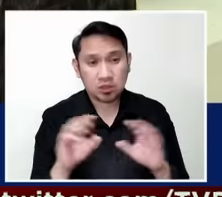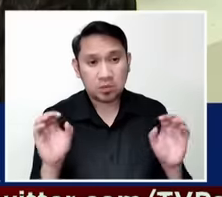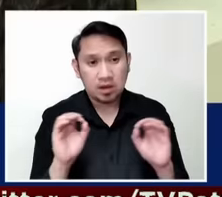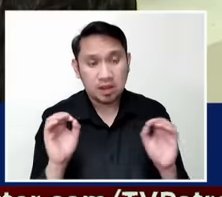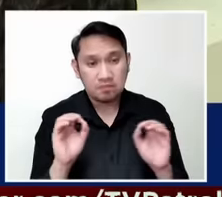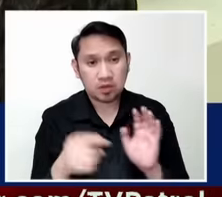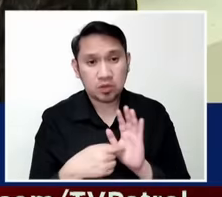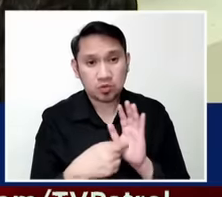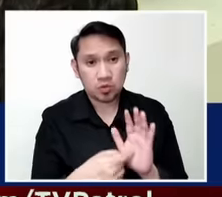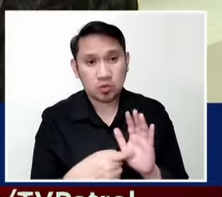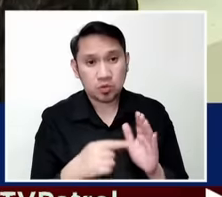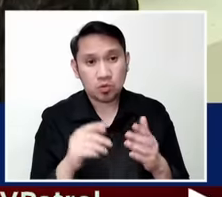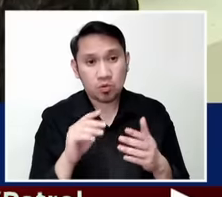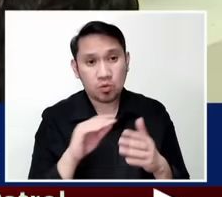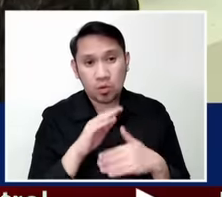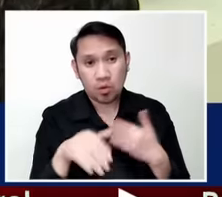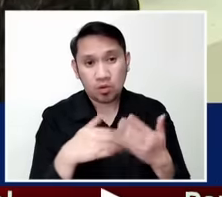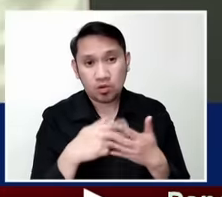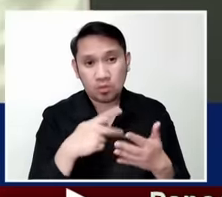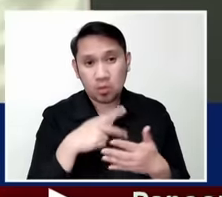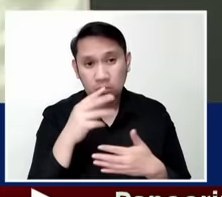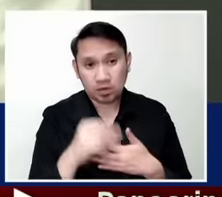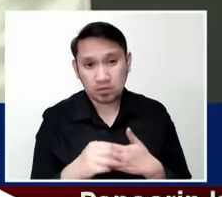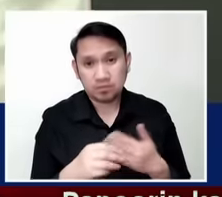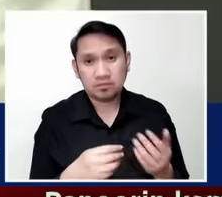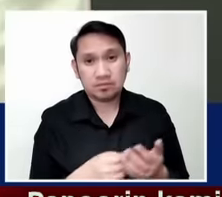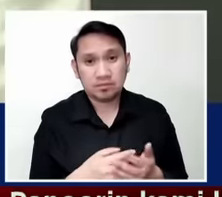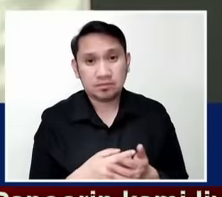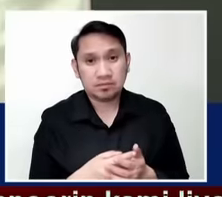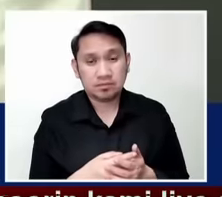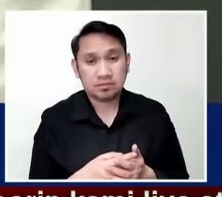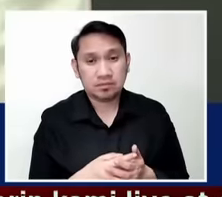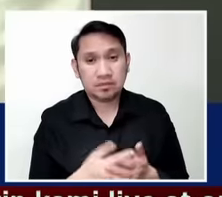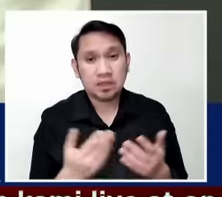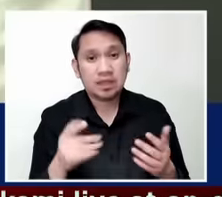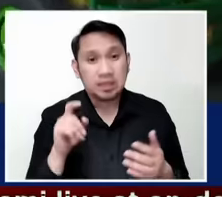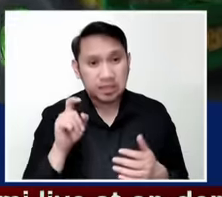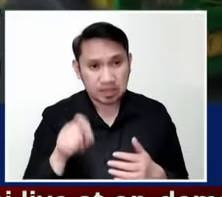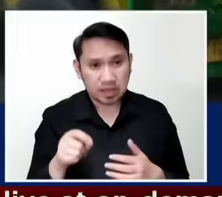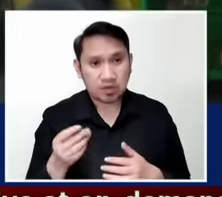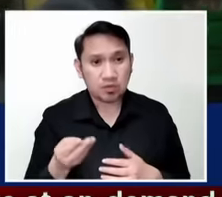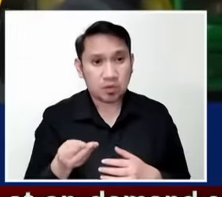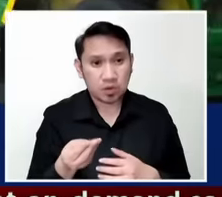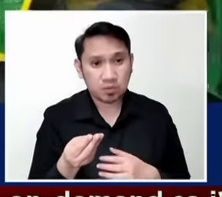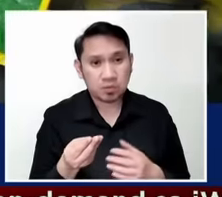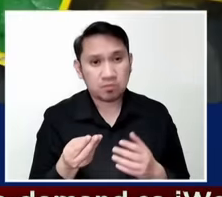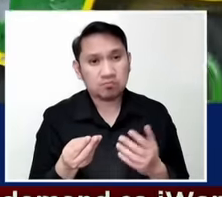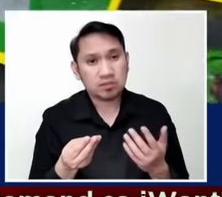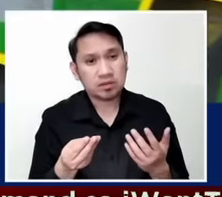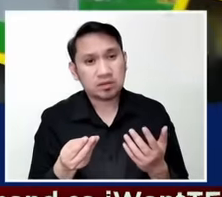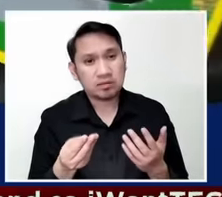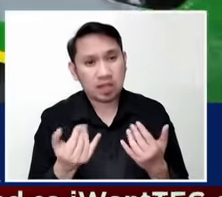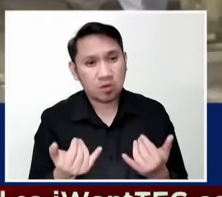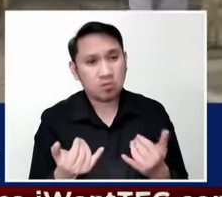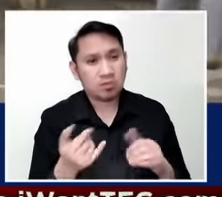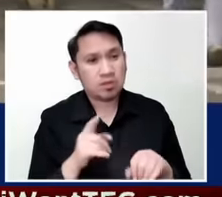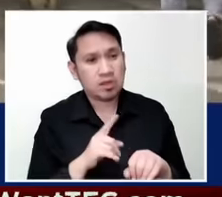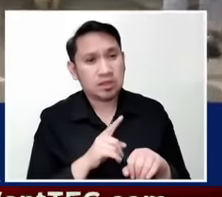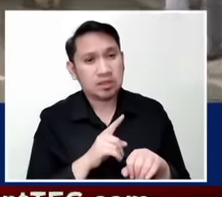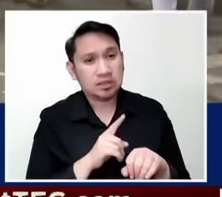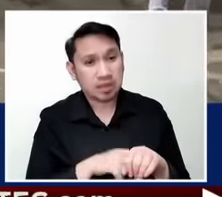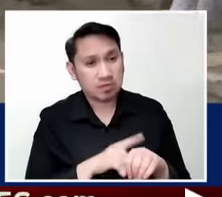programa. Paliwanag ng Office of Transportation Cooperatives, kakailanganin pa nila ng mas mahabang oras para makuha